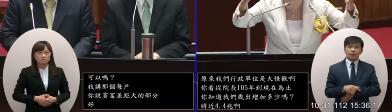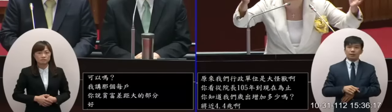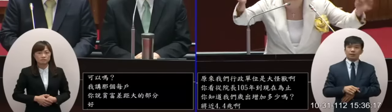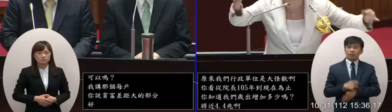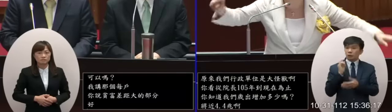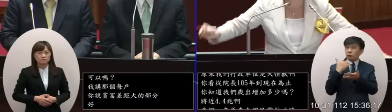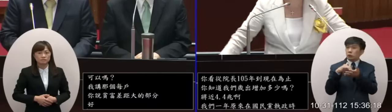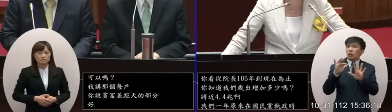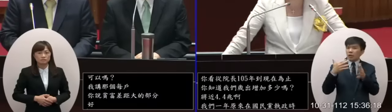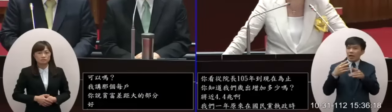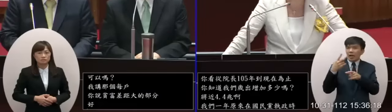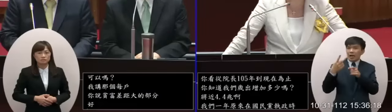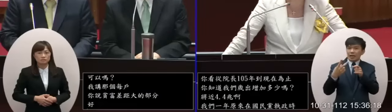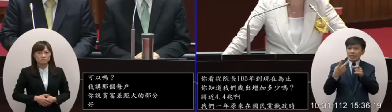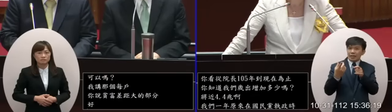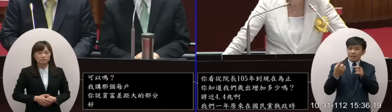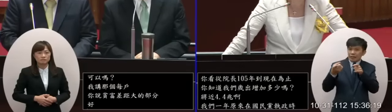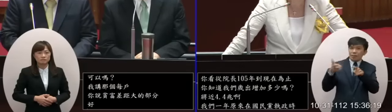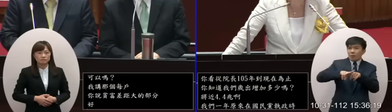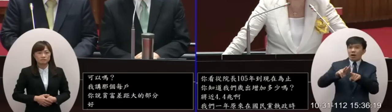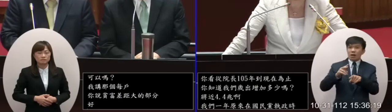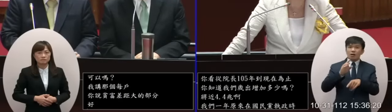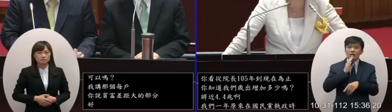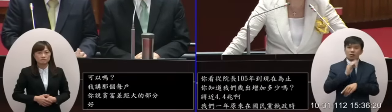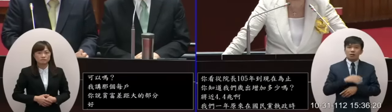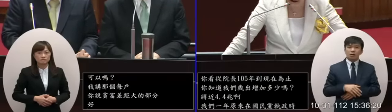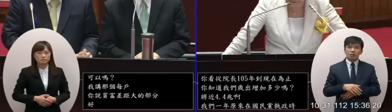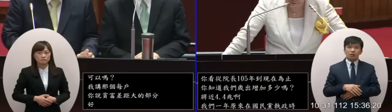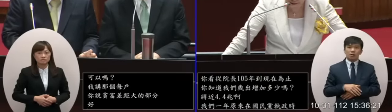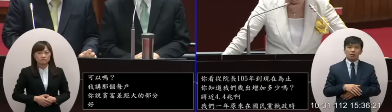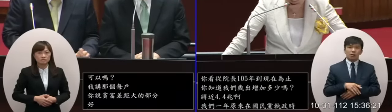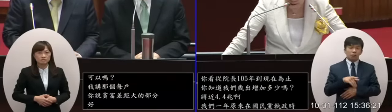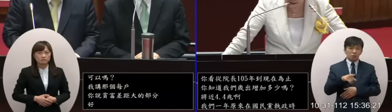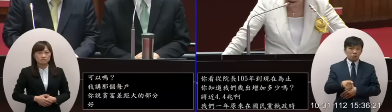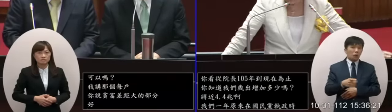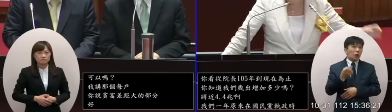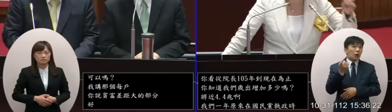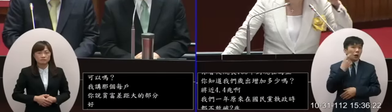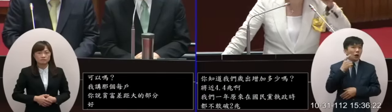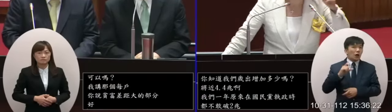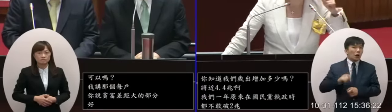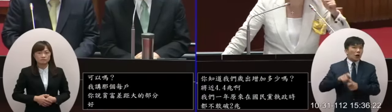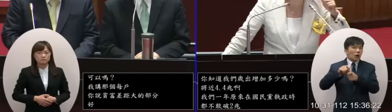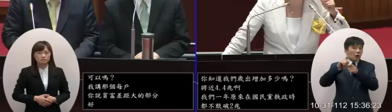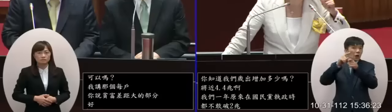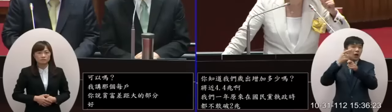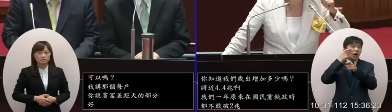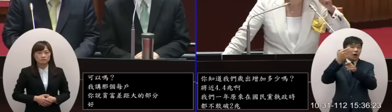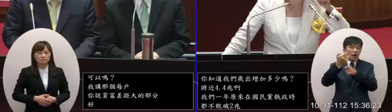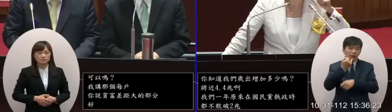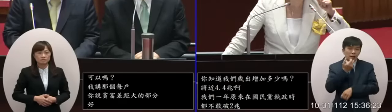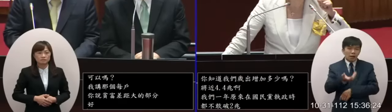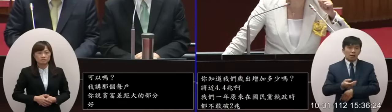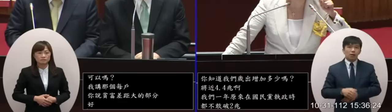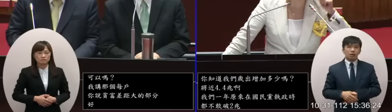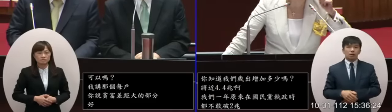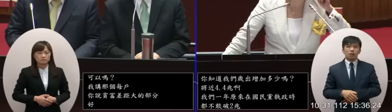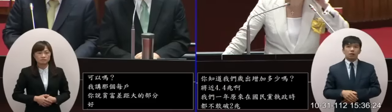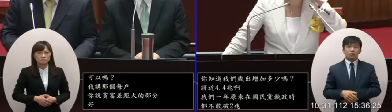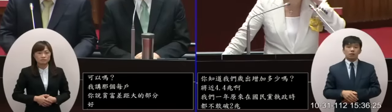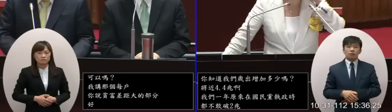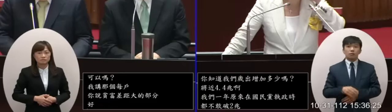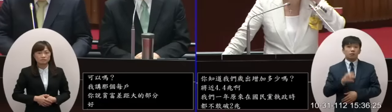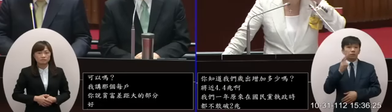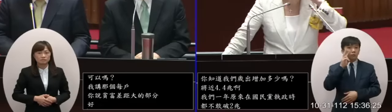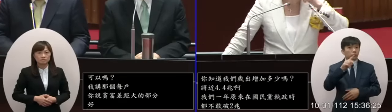近两年的年度预算的钱，你能够这样子浮编预算。然后我们看到哈，这个土地